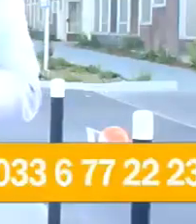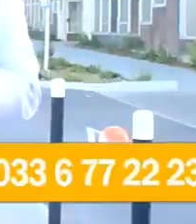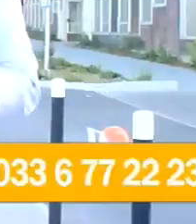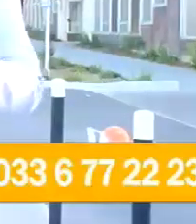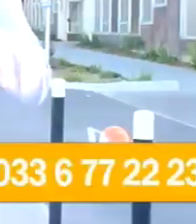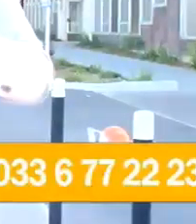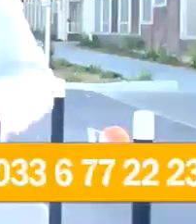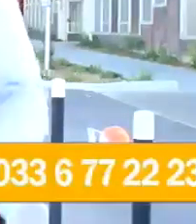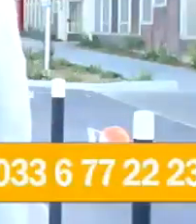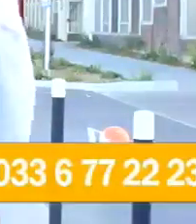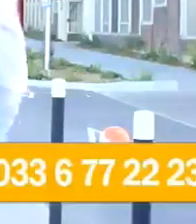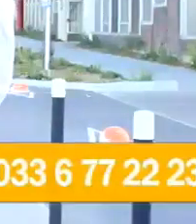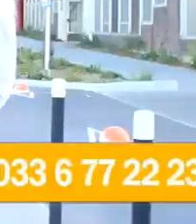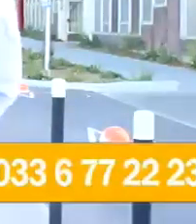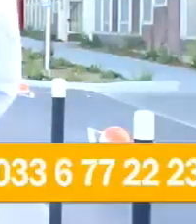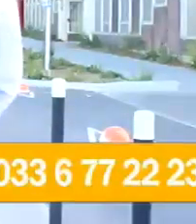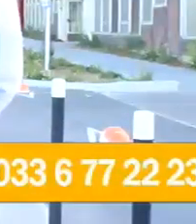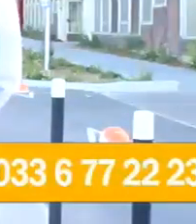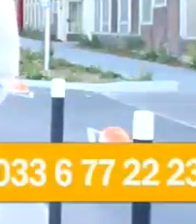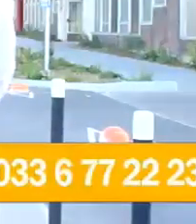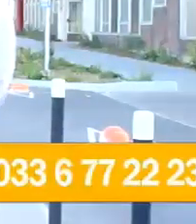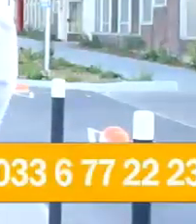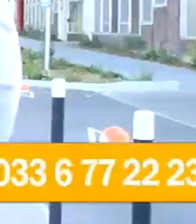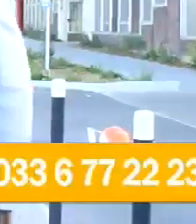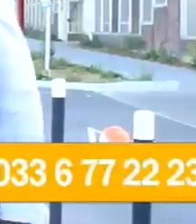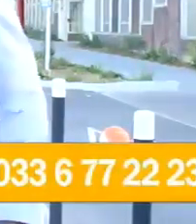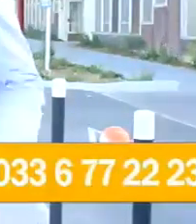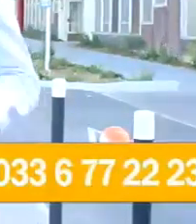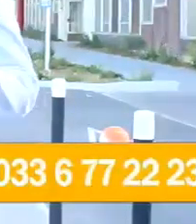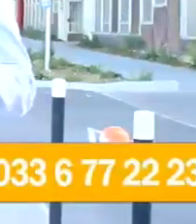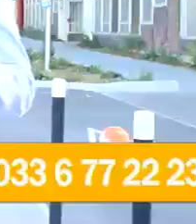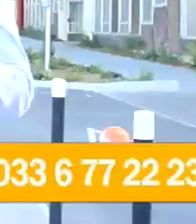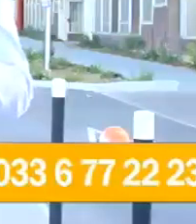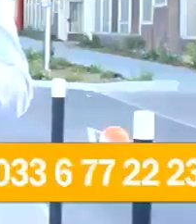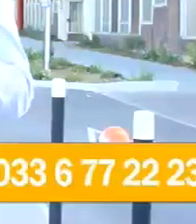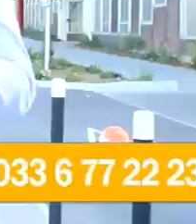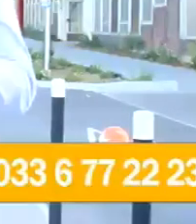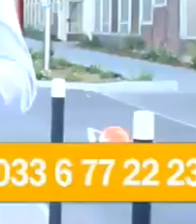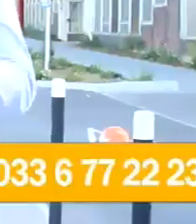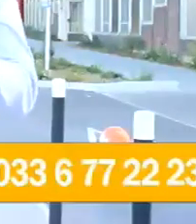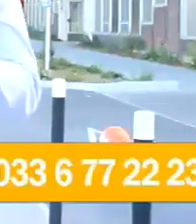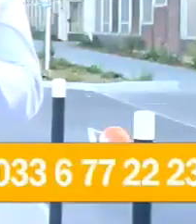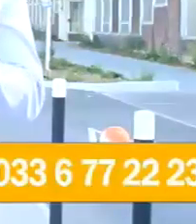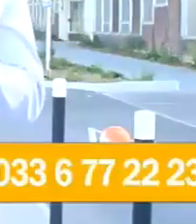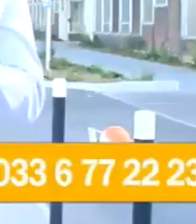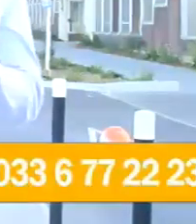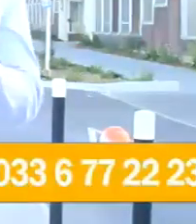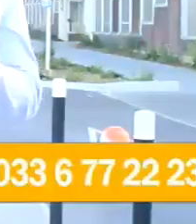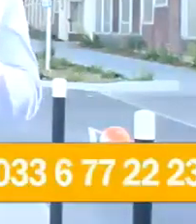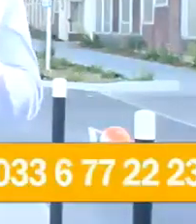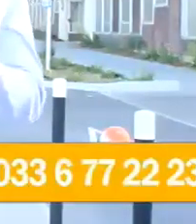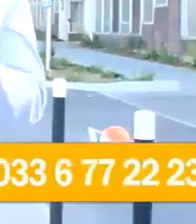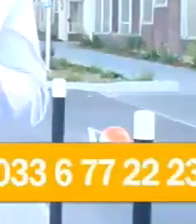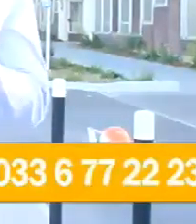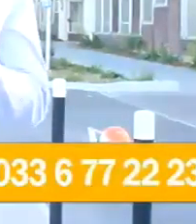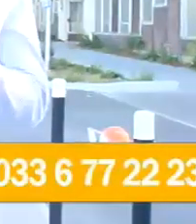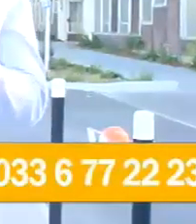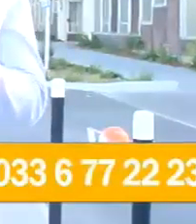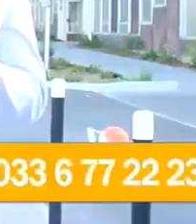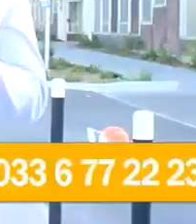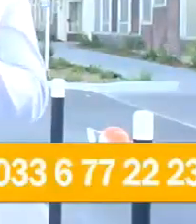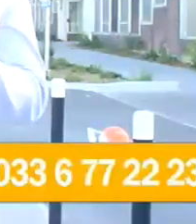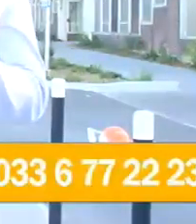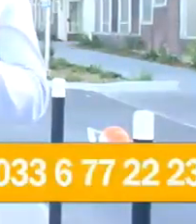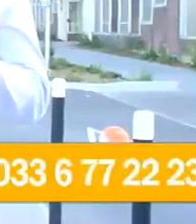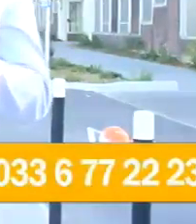Boya, je vous demande de vous abonner massivement sur Adi Loba TV. Adi Loba TV et au Pesabino Basango